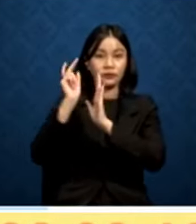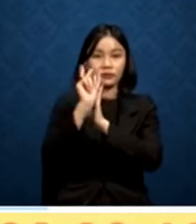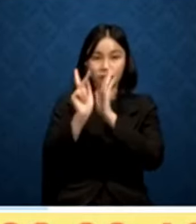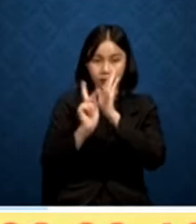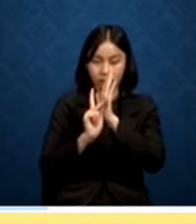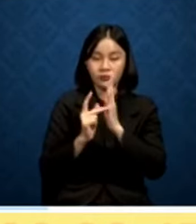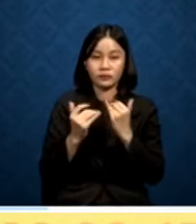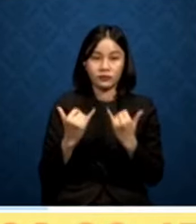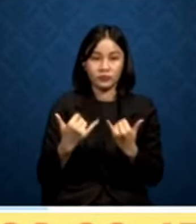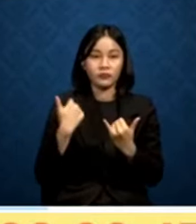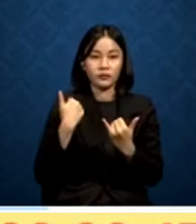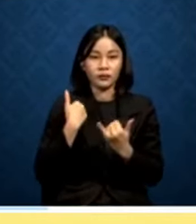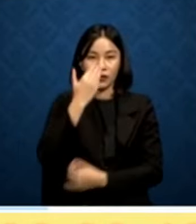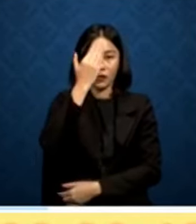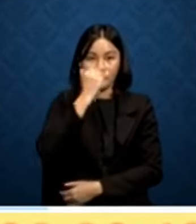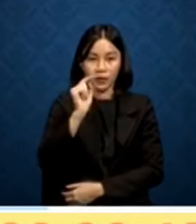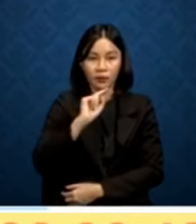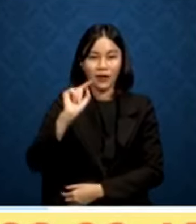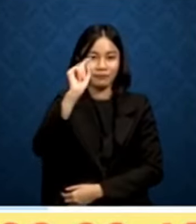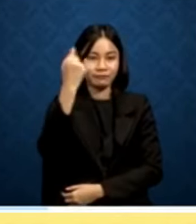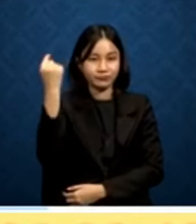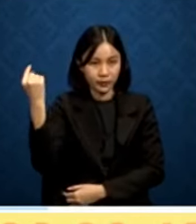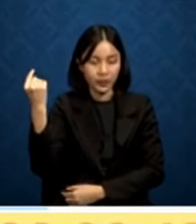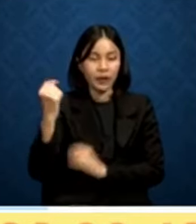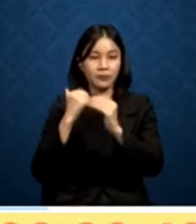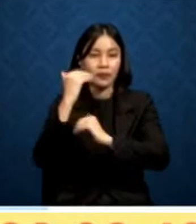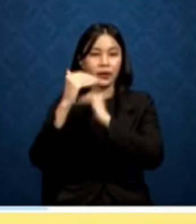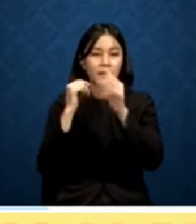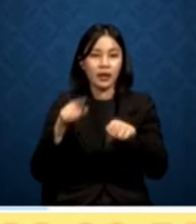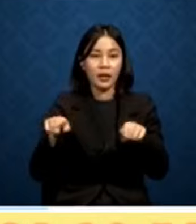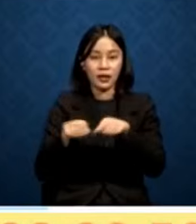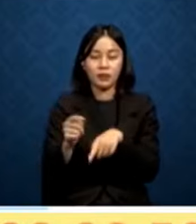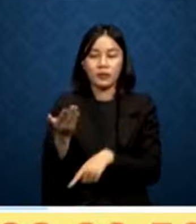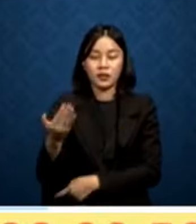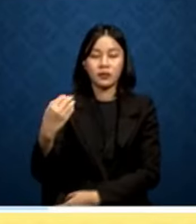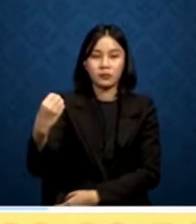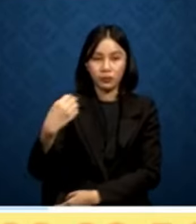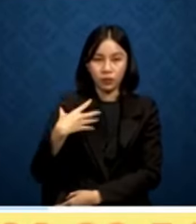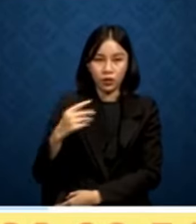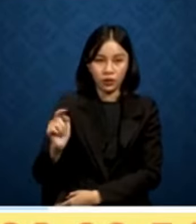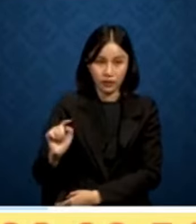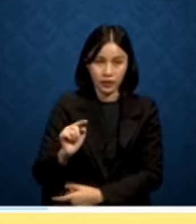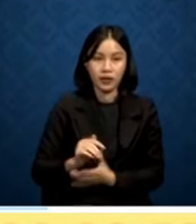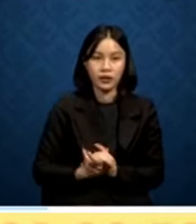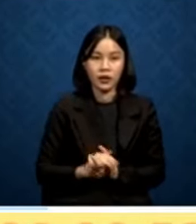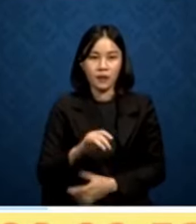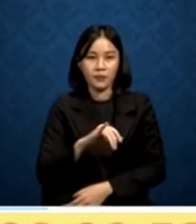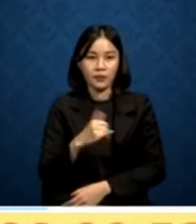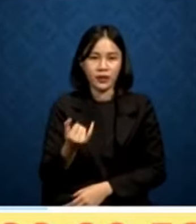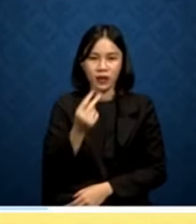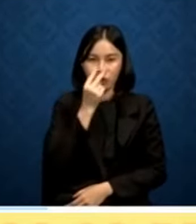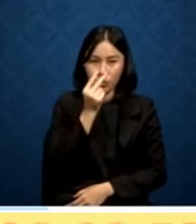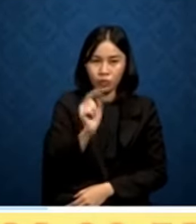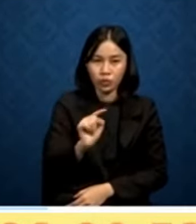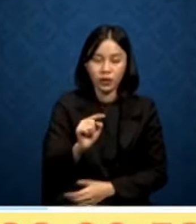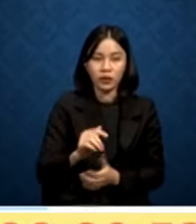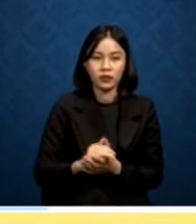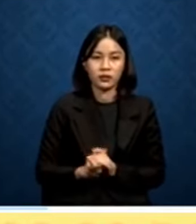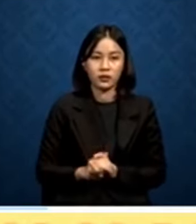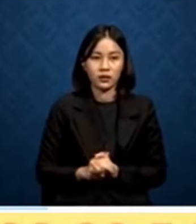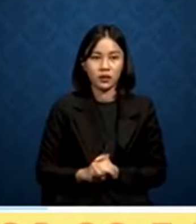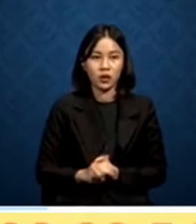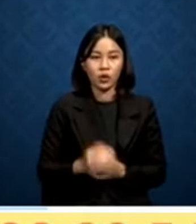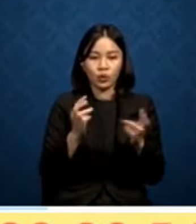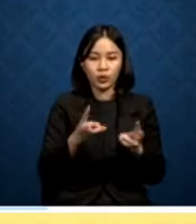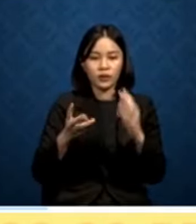ังกล่าวนะคะเพื่อให้มความทสมัยมากขึ้นเหมทท่านได้บอกว่าอาจจะต้องดูถึงการปด